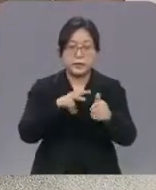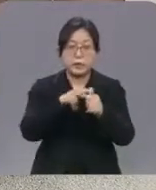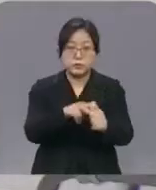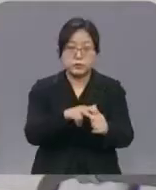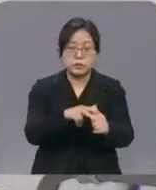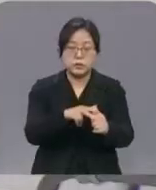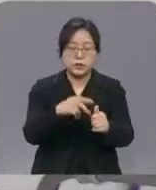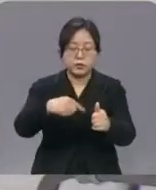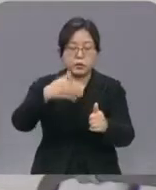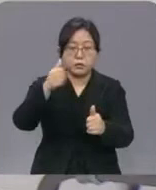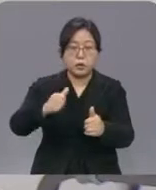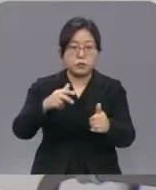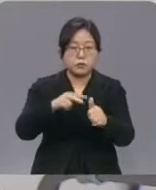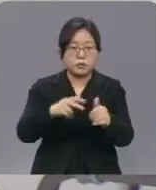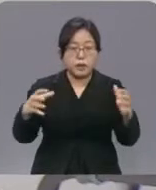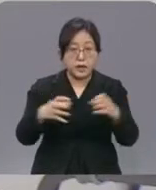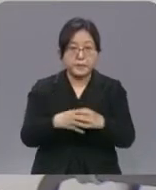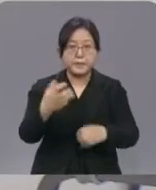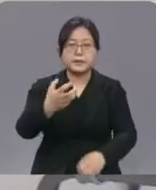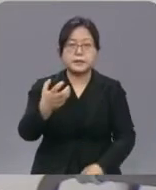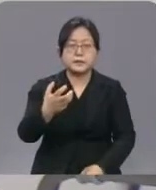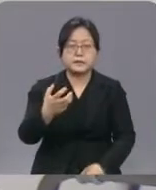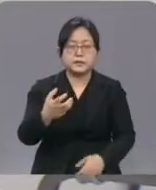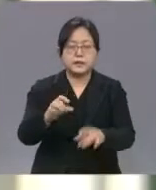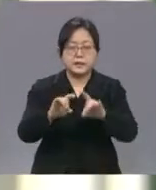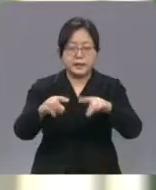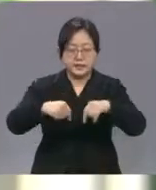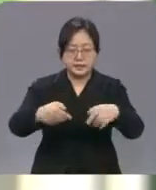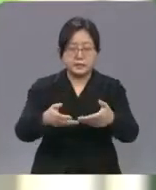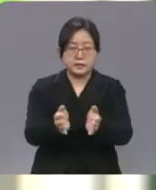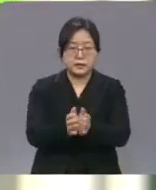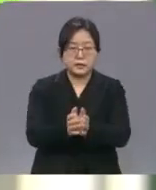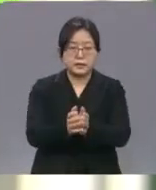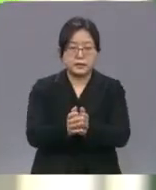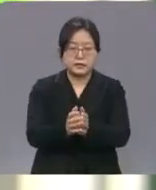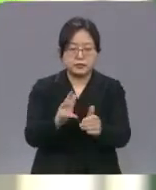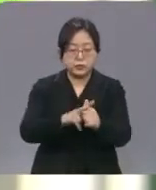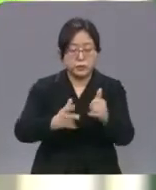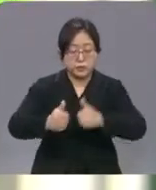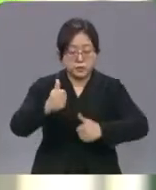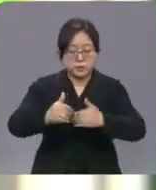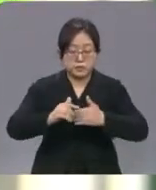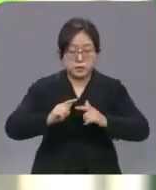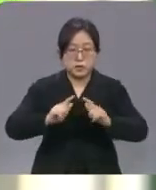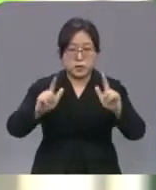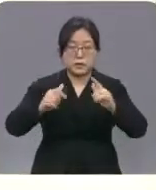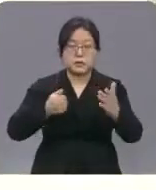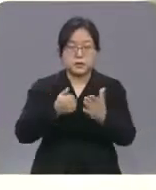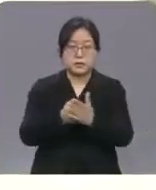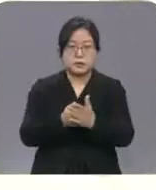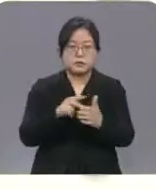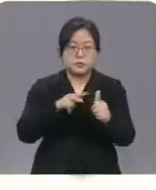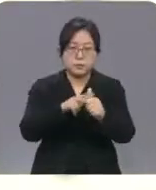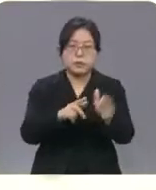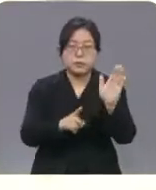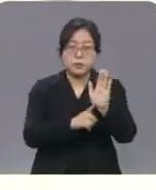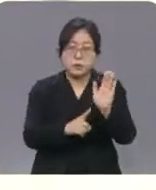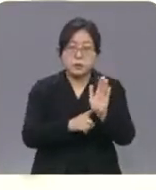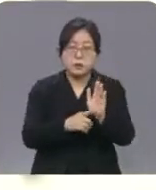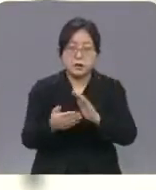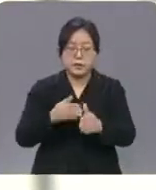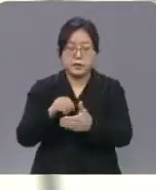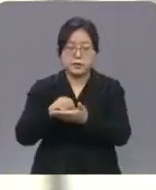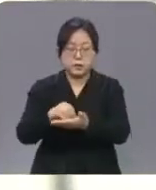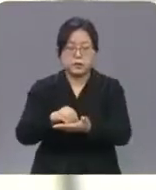후보자는 교육감 후보까지 총 80여 명. 각 정당이 조만간 경선 일정 등을 확정하면 출마 선언과 예비 후보 등록에